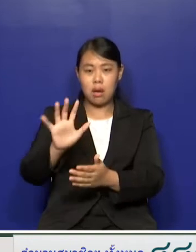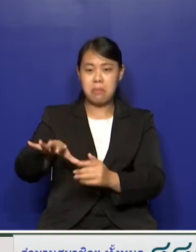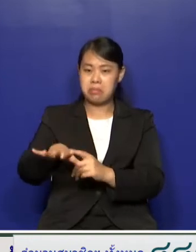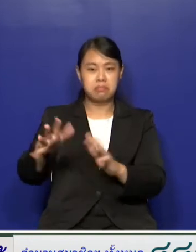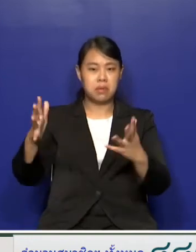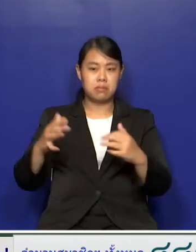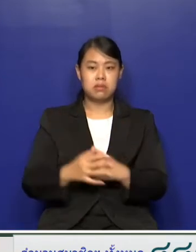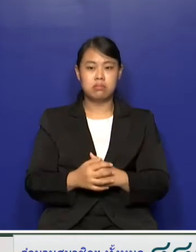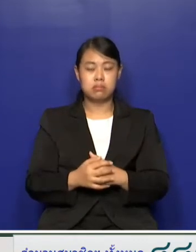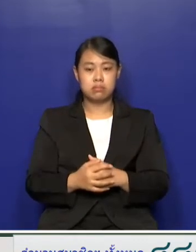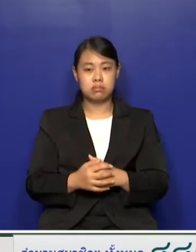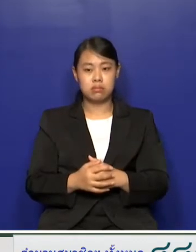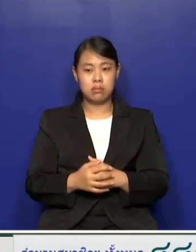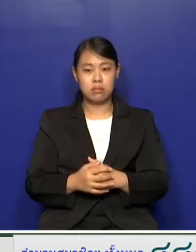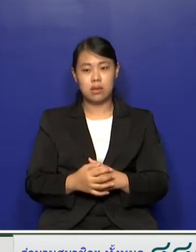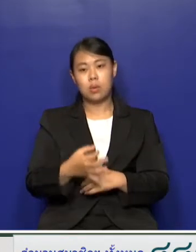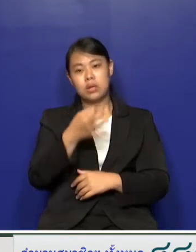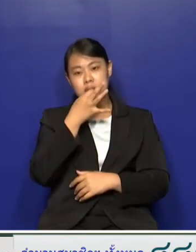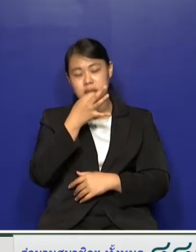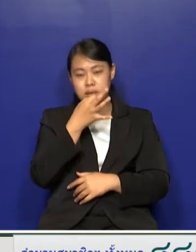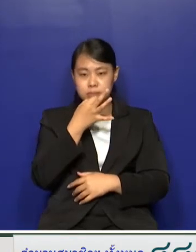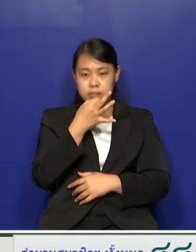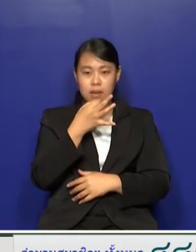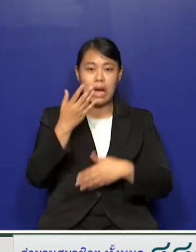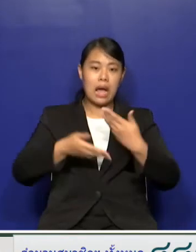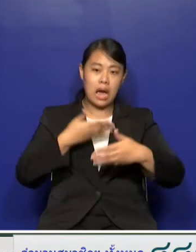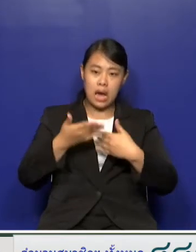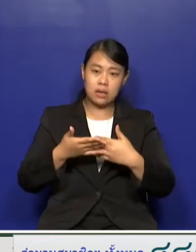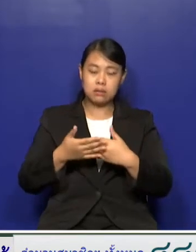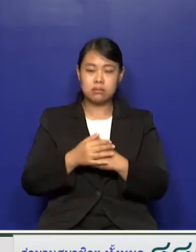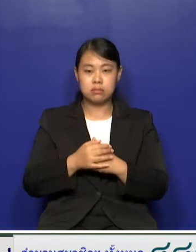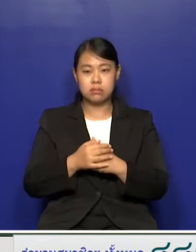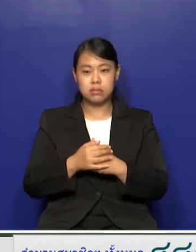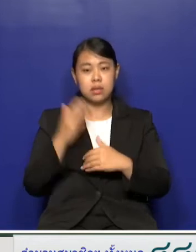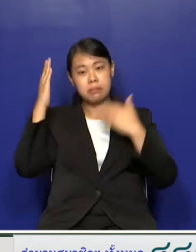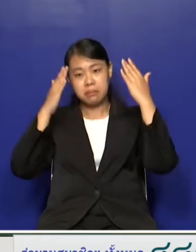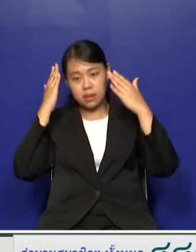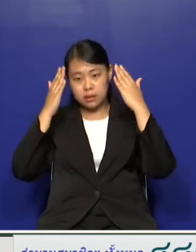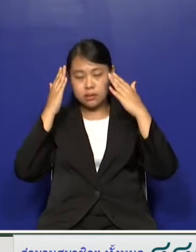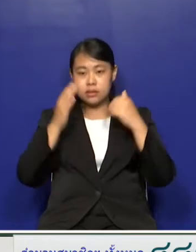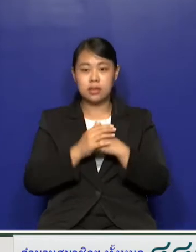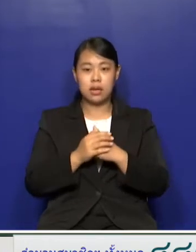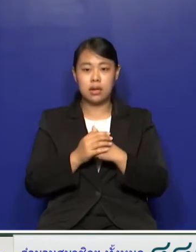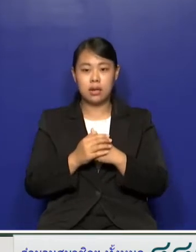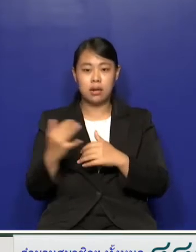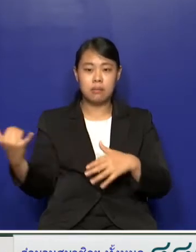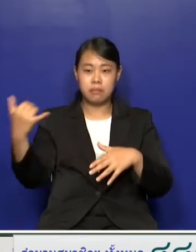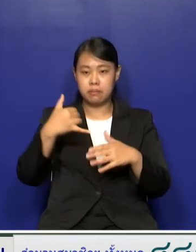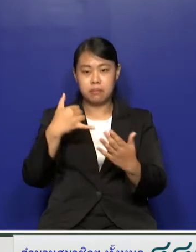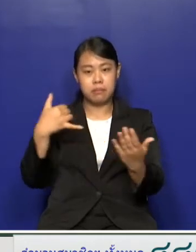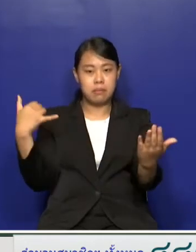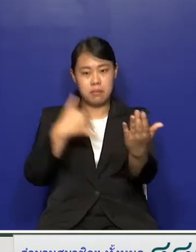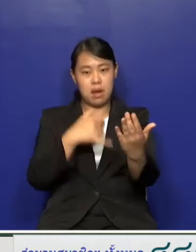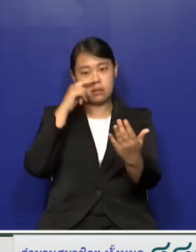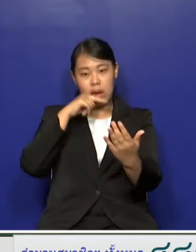กระทั่งนักพูดผู้ที่ประกอบอาชีพค้าขายอยู่ในมาเลเซียแต่เดินขับเดินทางกลับมาประเทศไทยแล้วเข้าสู่กระบวนการกัดการ